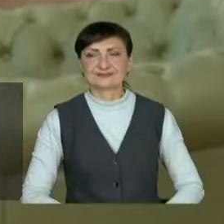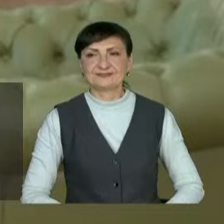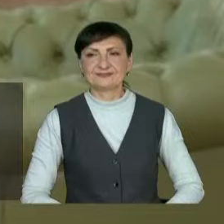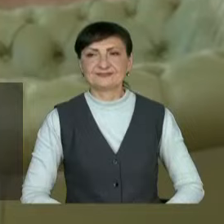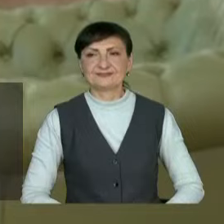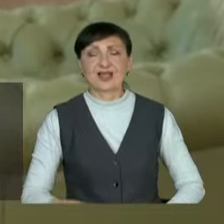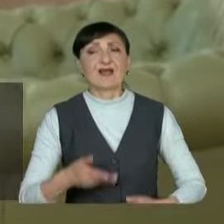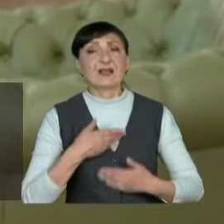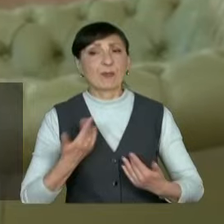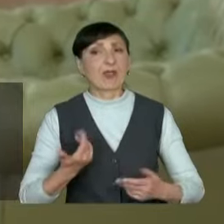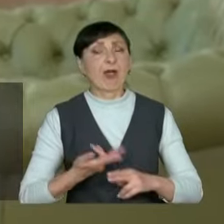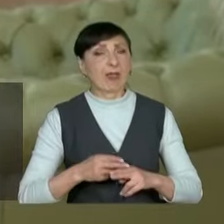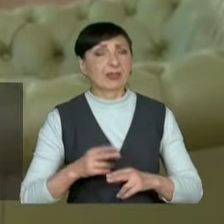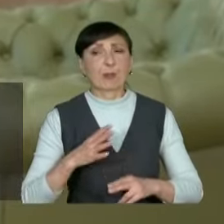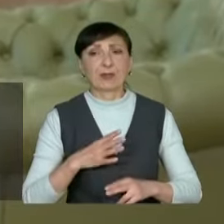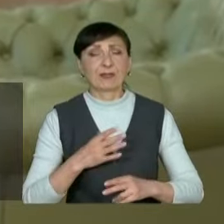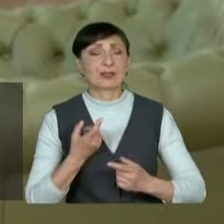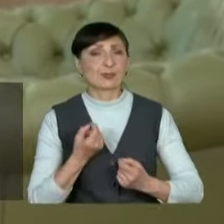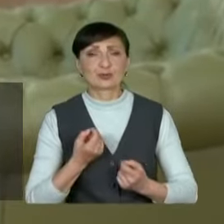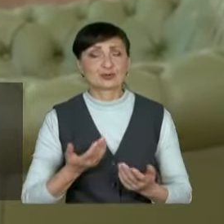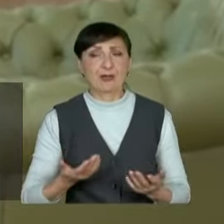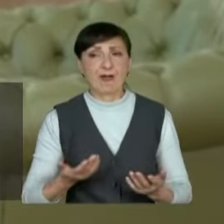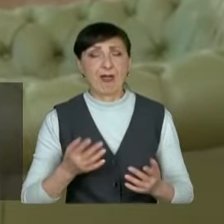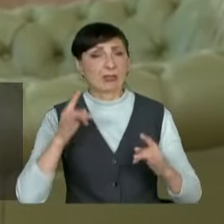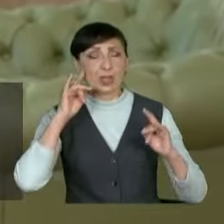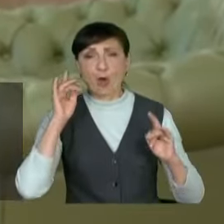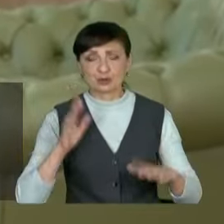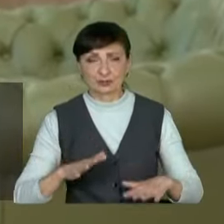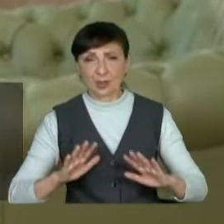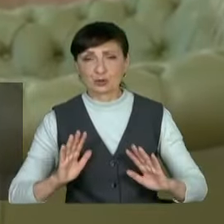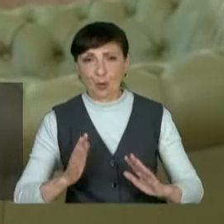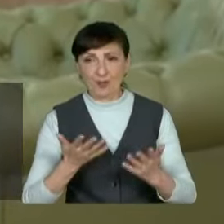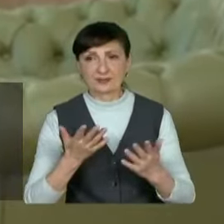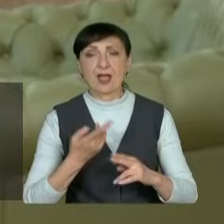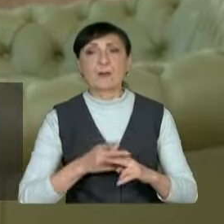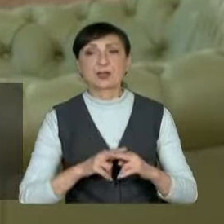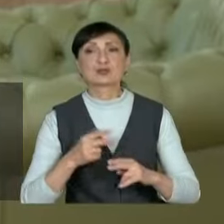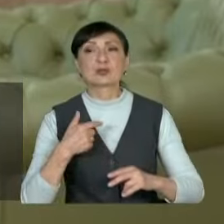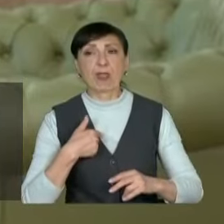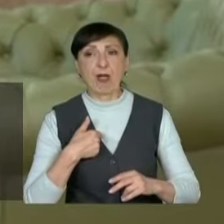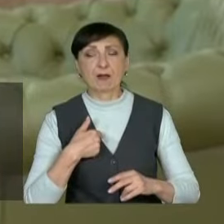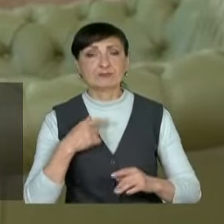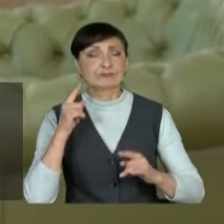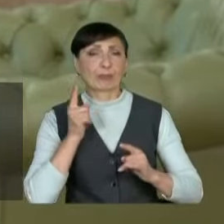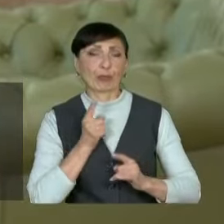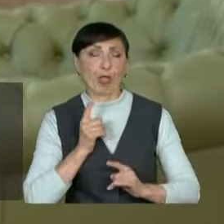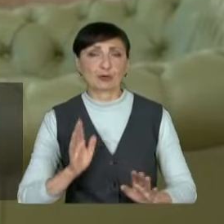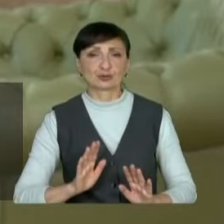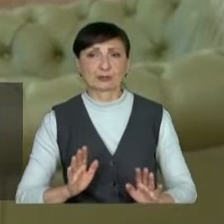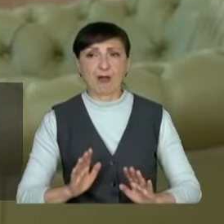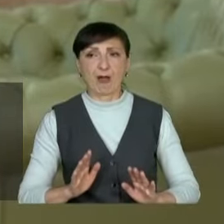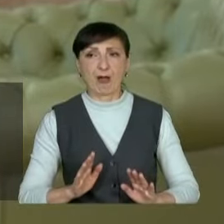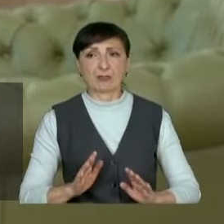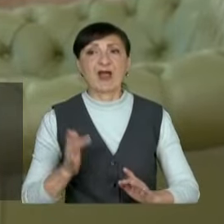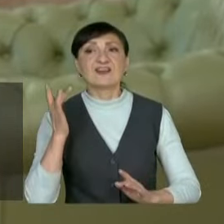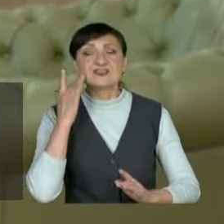Конечно, для меня это было немного такое неожиданное событие, потому что я не ожидал. Но